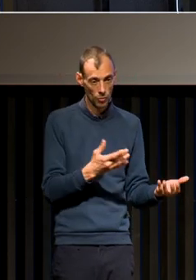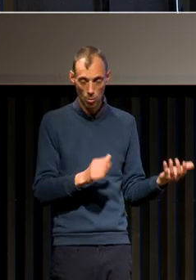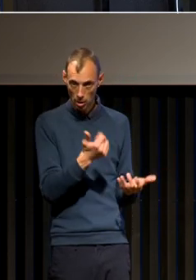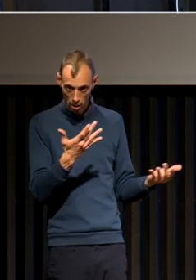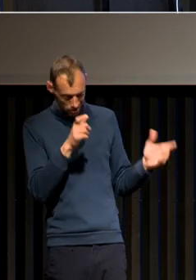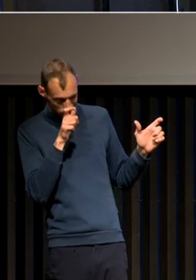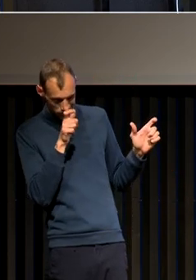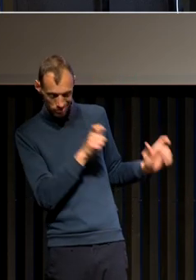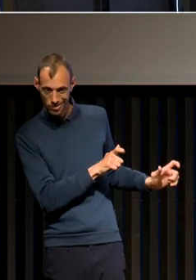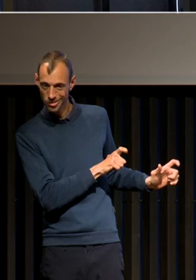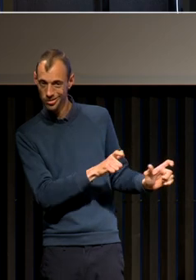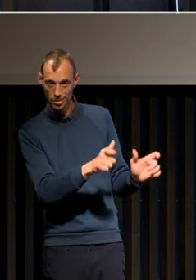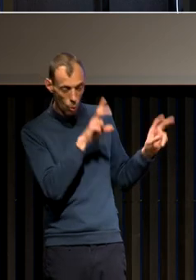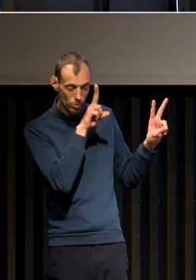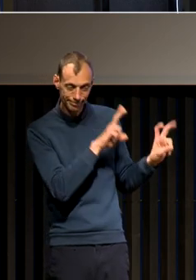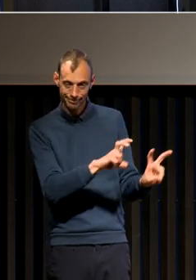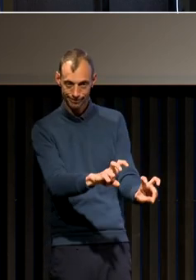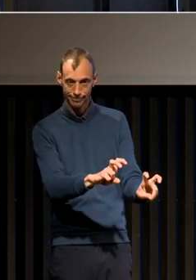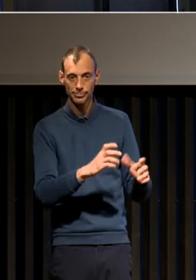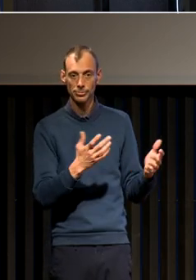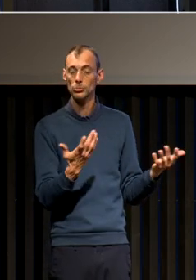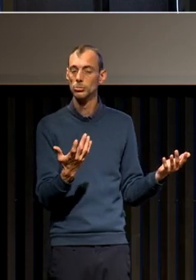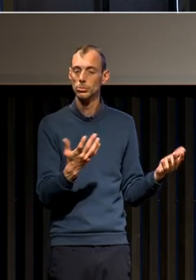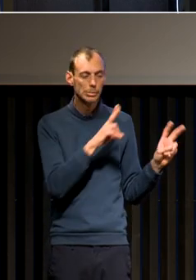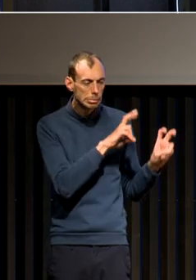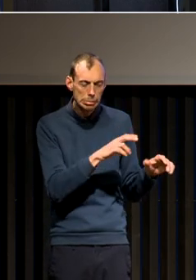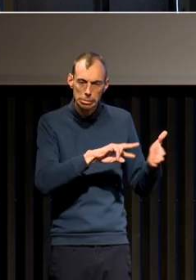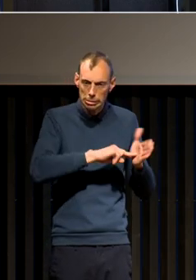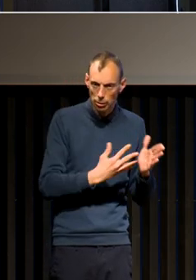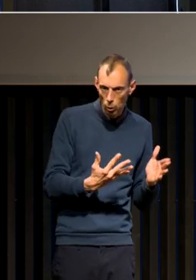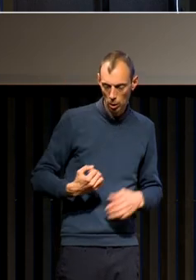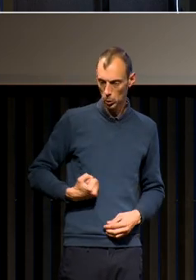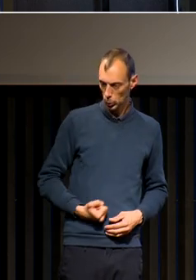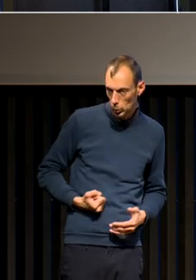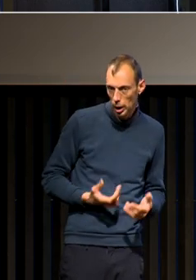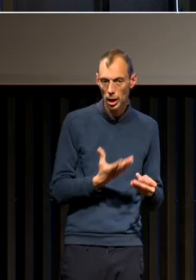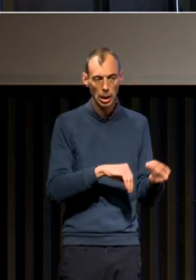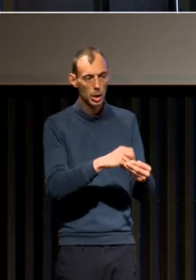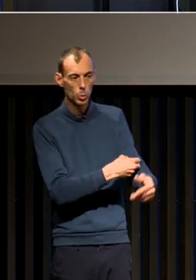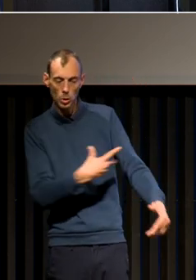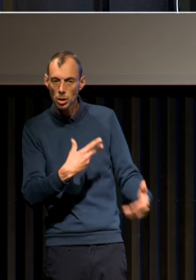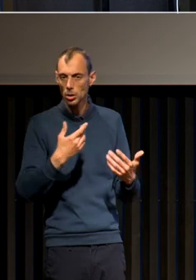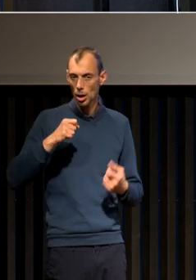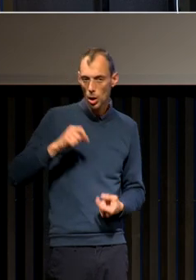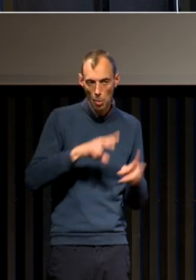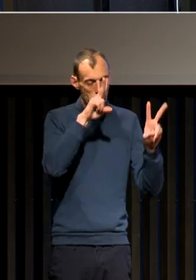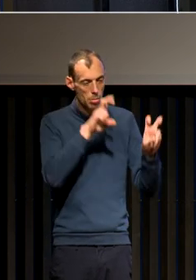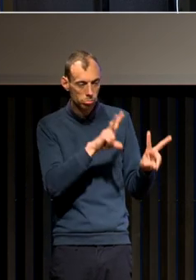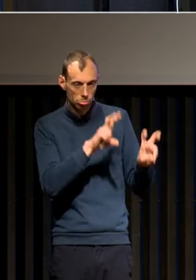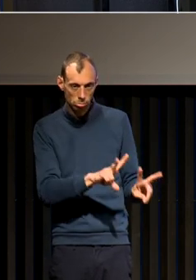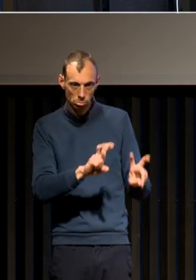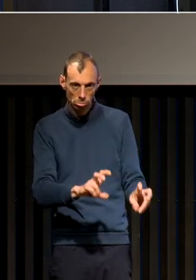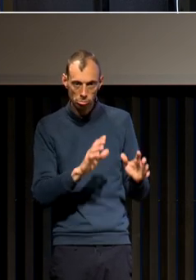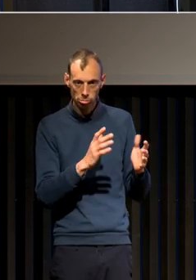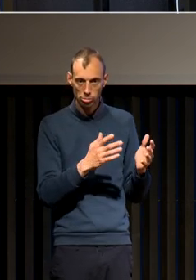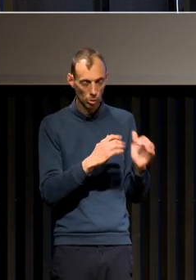monitorage comprenant des échographies, des dosages hormonaux pour bien vérifier le nombre et la taille